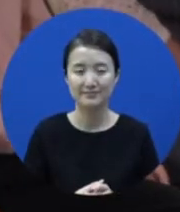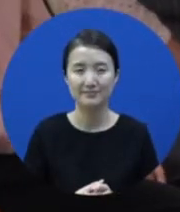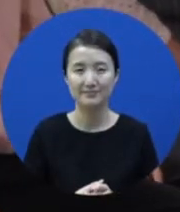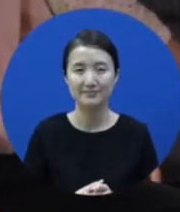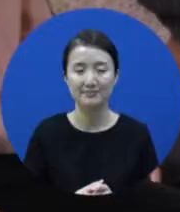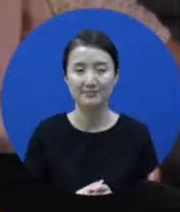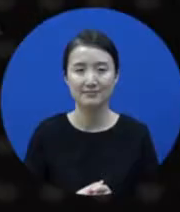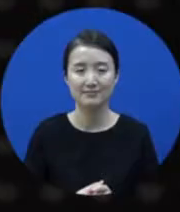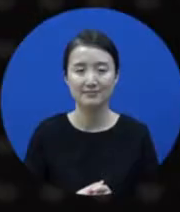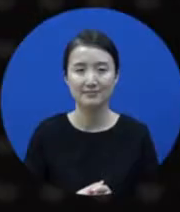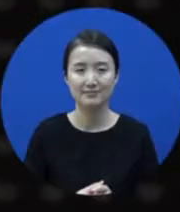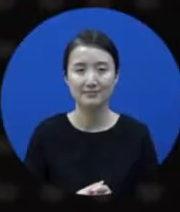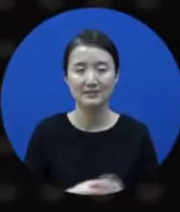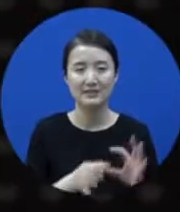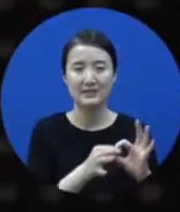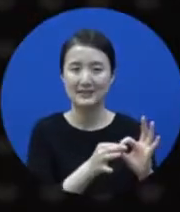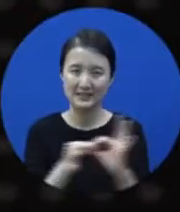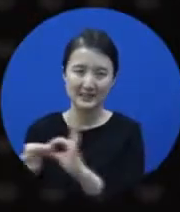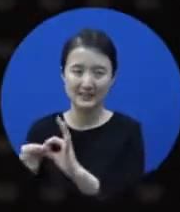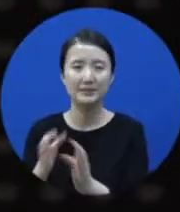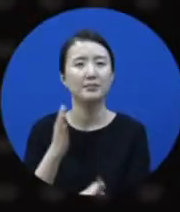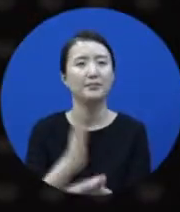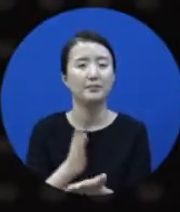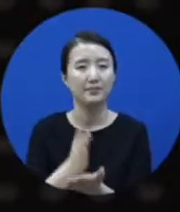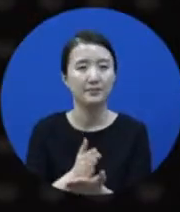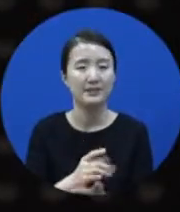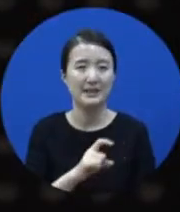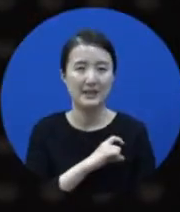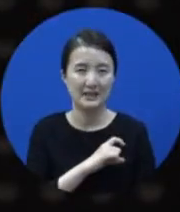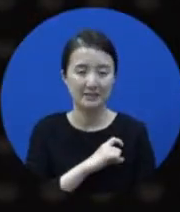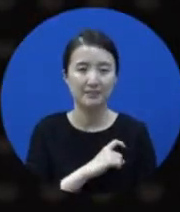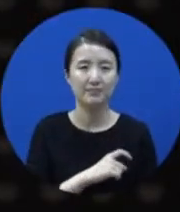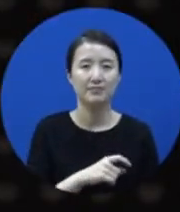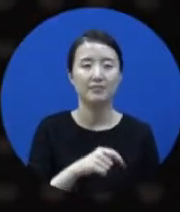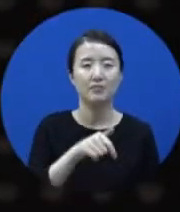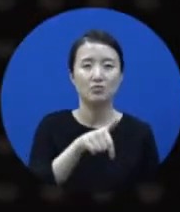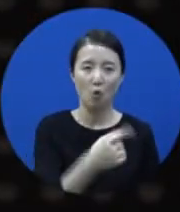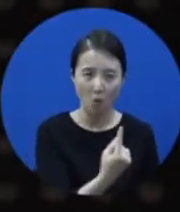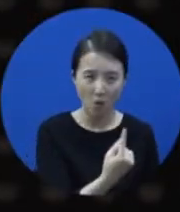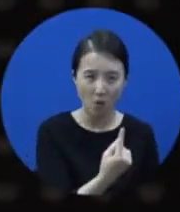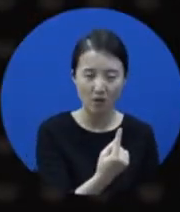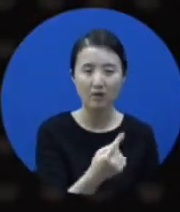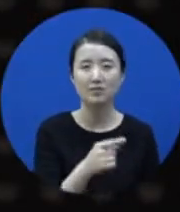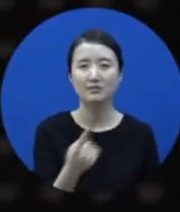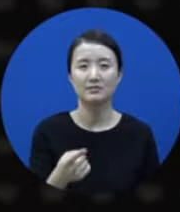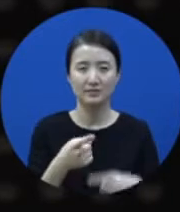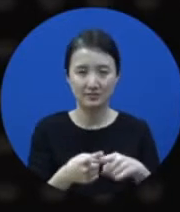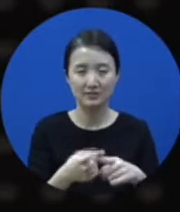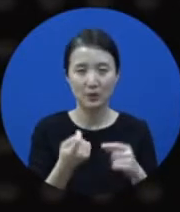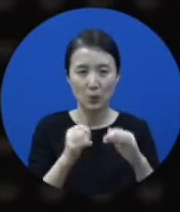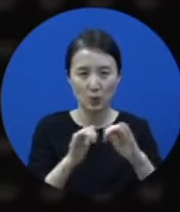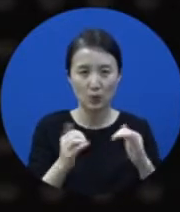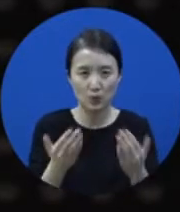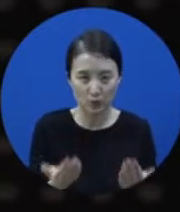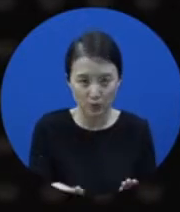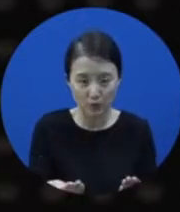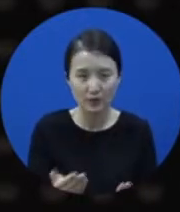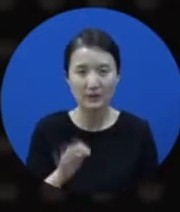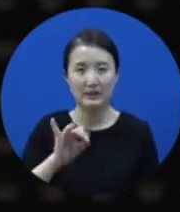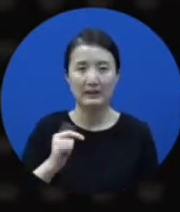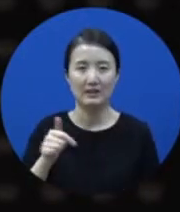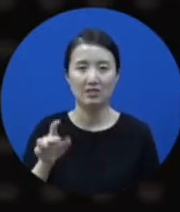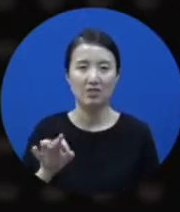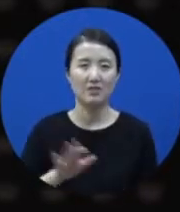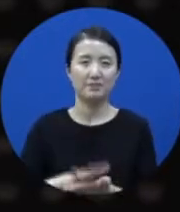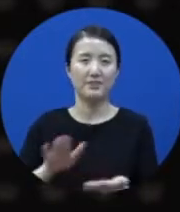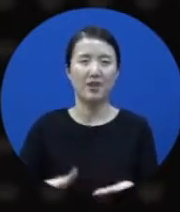홍길동입니다. 네, 그래서 그냥 홍길동입니다 하지 마시고 홍길동입니다 이렇게 말씀하시면, 제가 이렇게 보니까요, 이름이